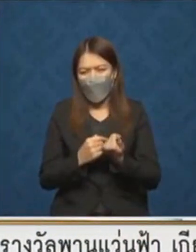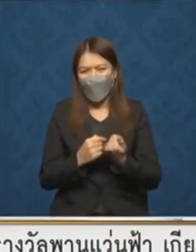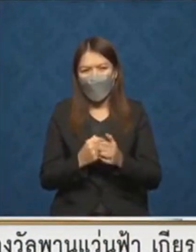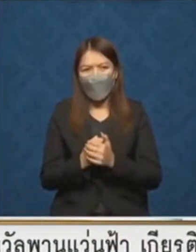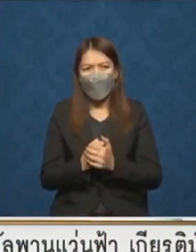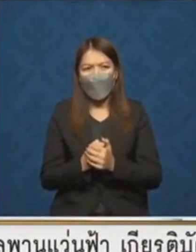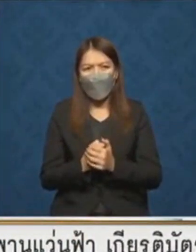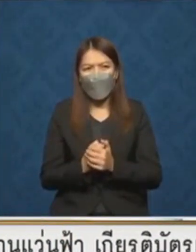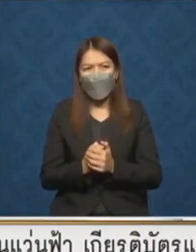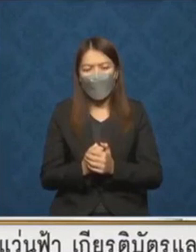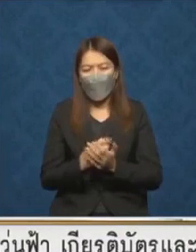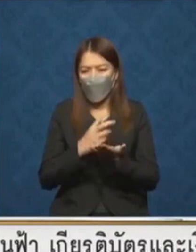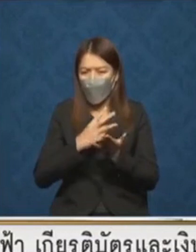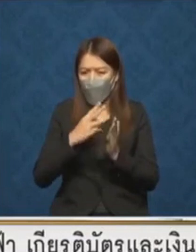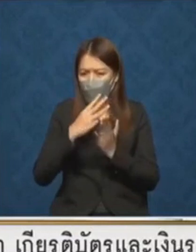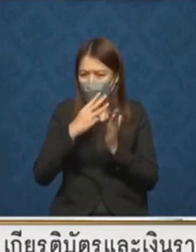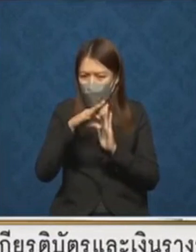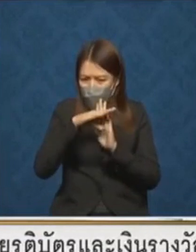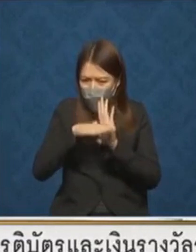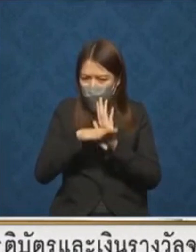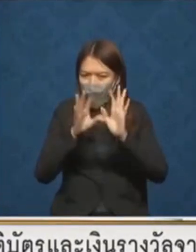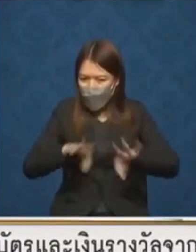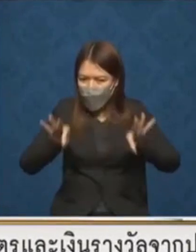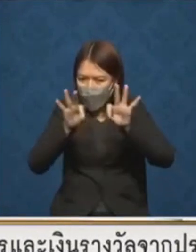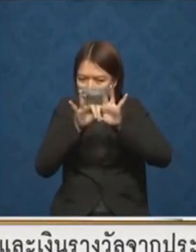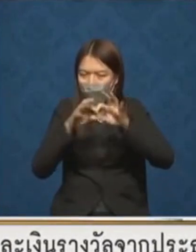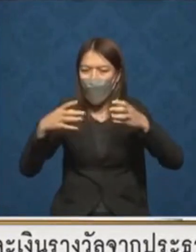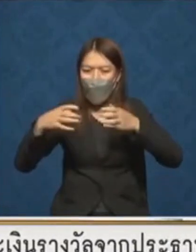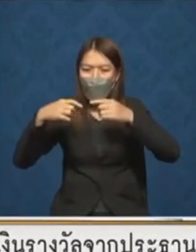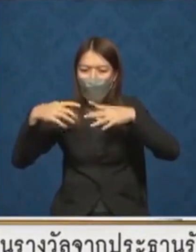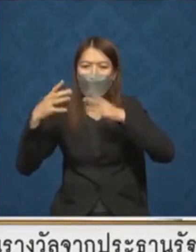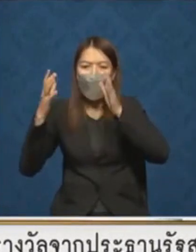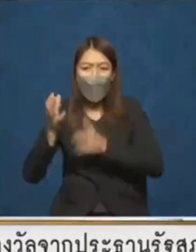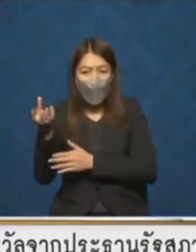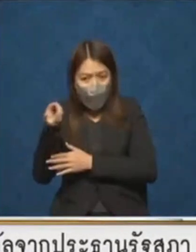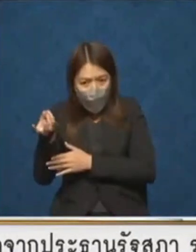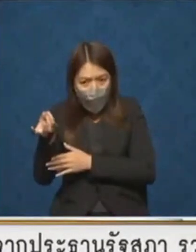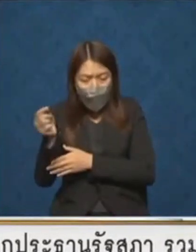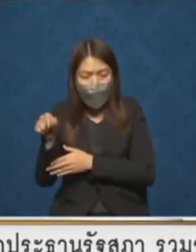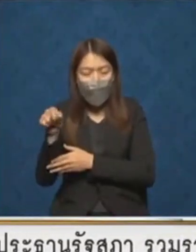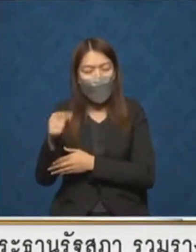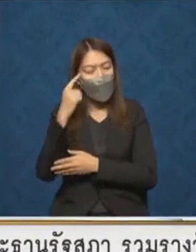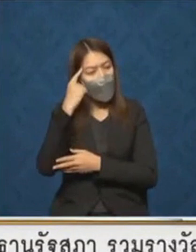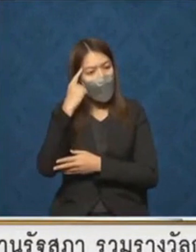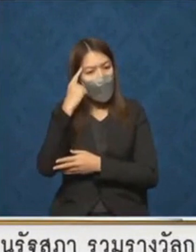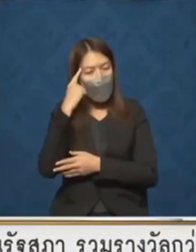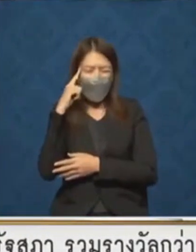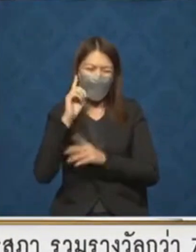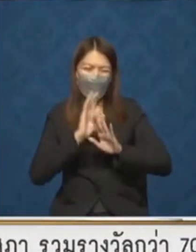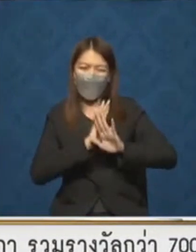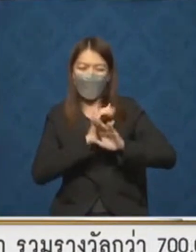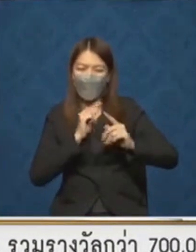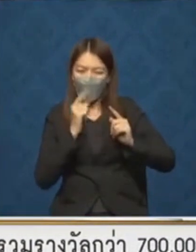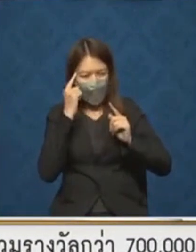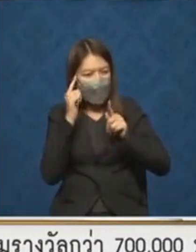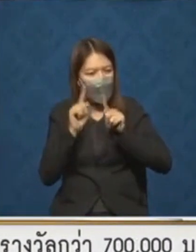านมา ฝายคานใอดิตอยประชัทปดหพักอื่นจะนบองคประชุมก็ต่เมอเป็วาระสำคญที่ฝายค้านซึ่มีเสียงขางน้อย จะแดงคว